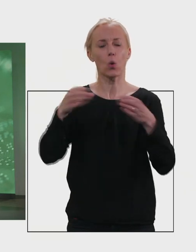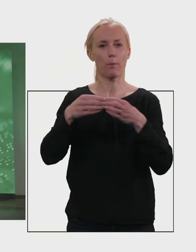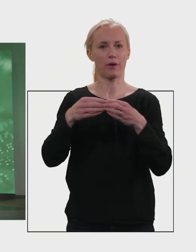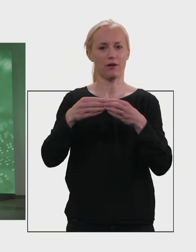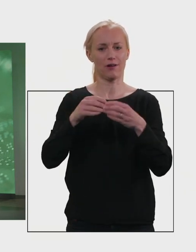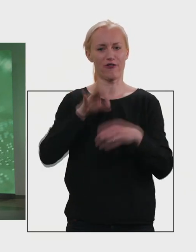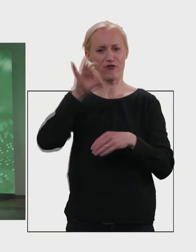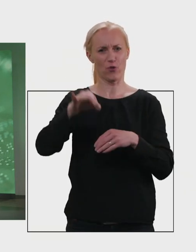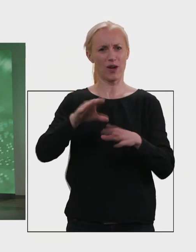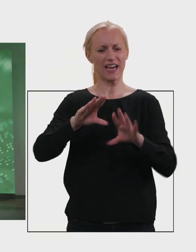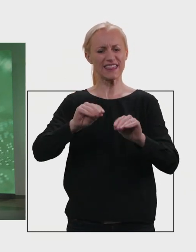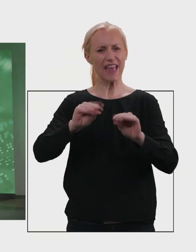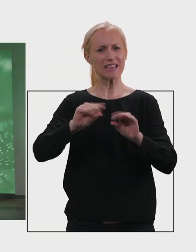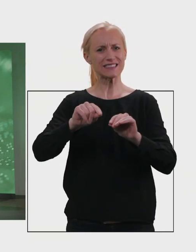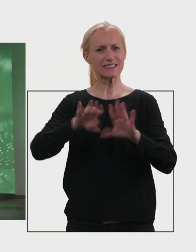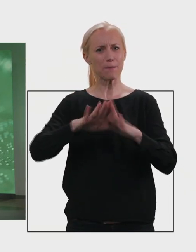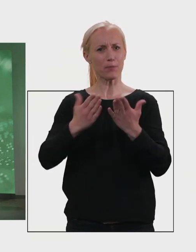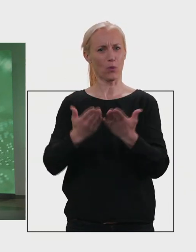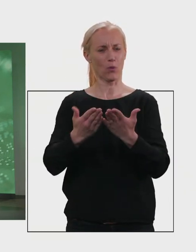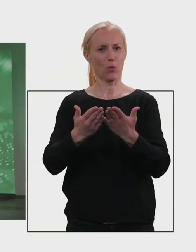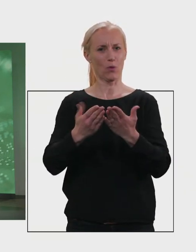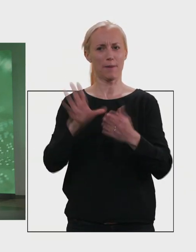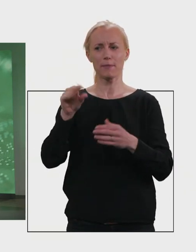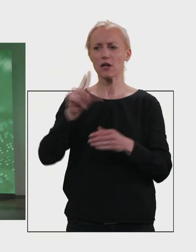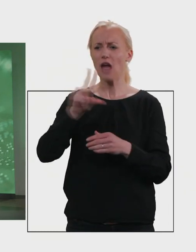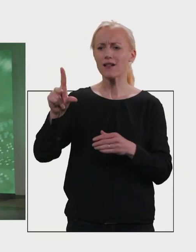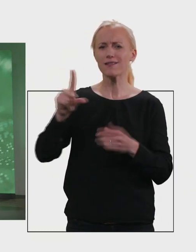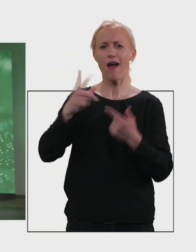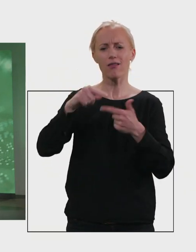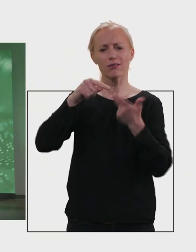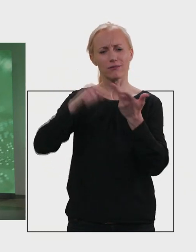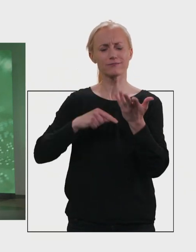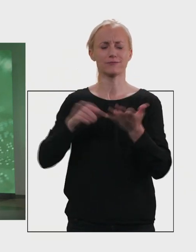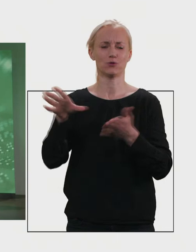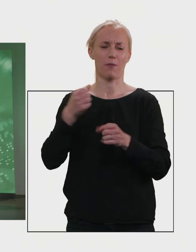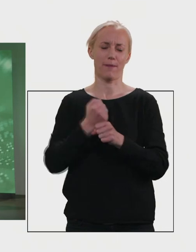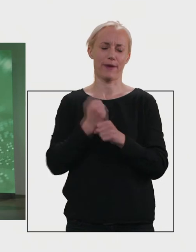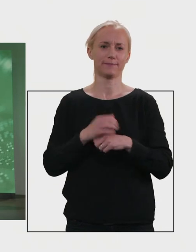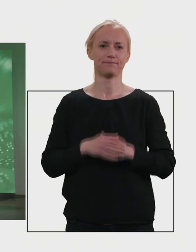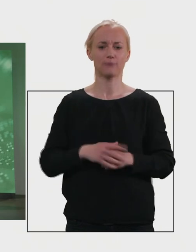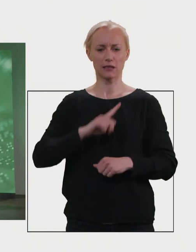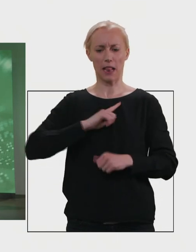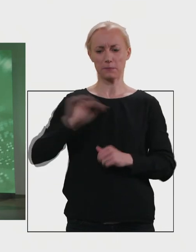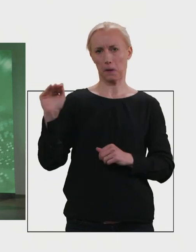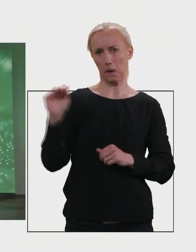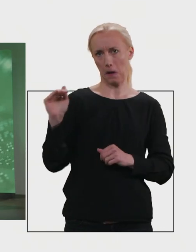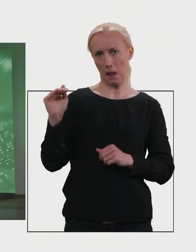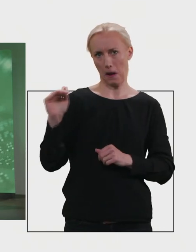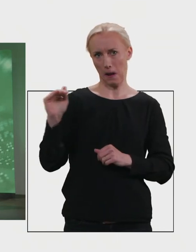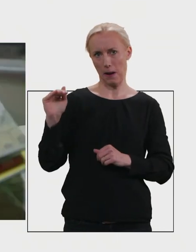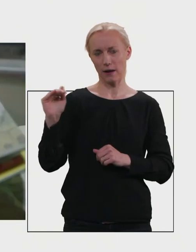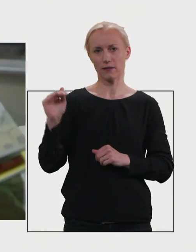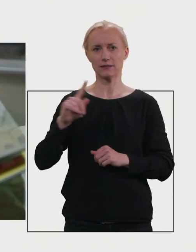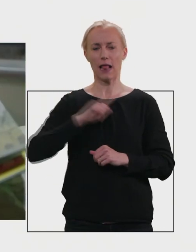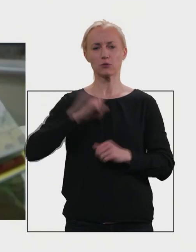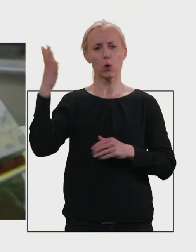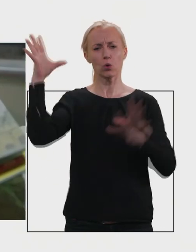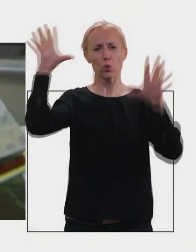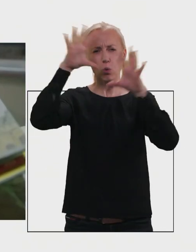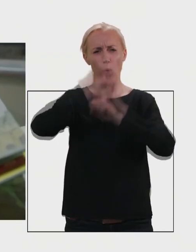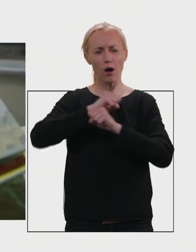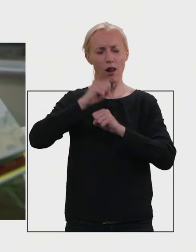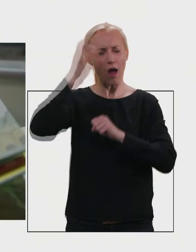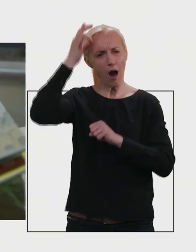dieses Tastbuches hier und mit Katja und anderen zusammenzuarbeiten. Ich bin klein, ich habe dunkles Haar,